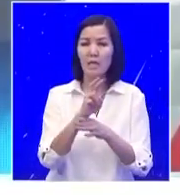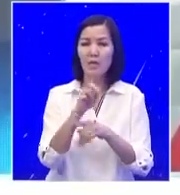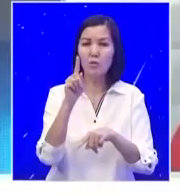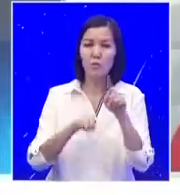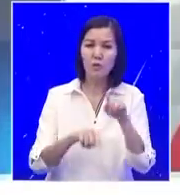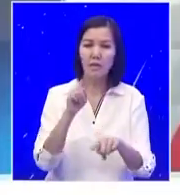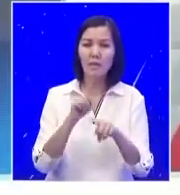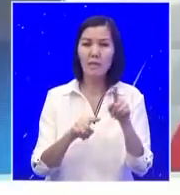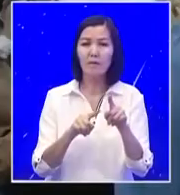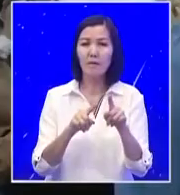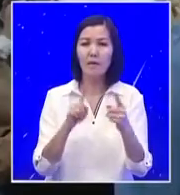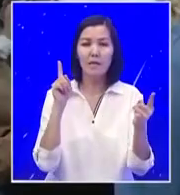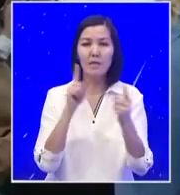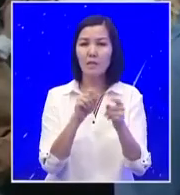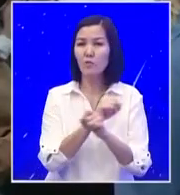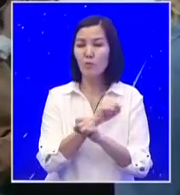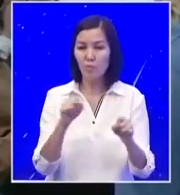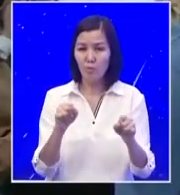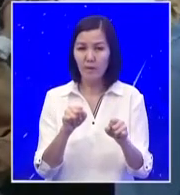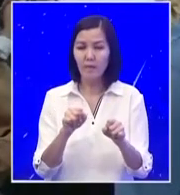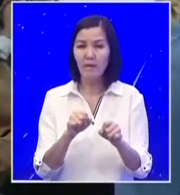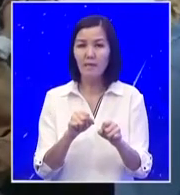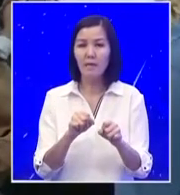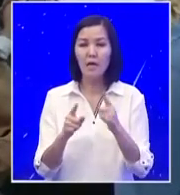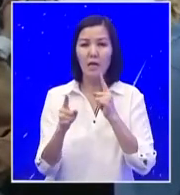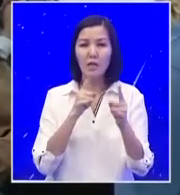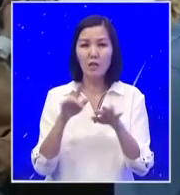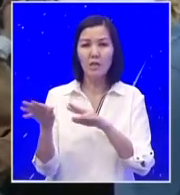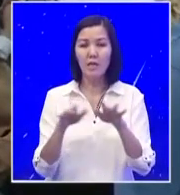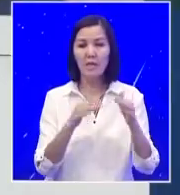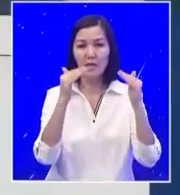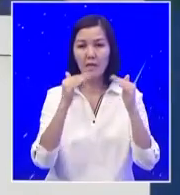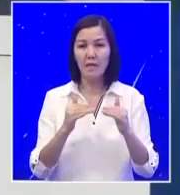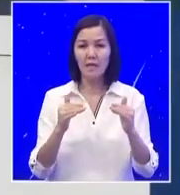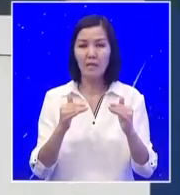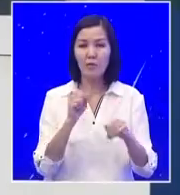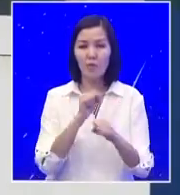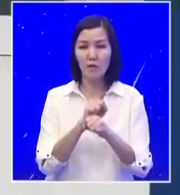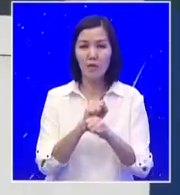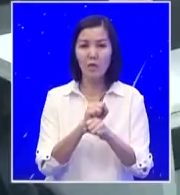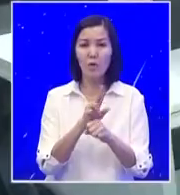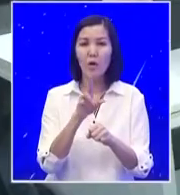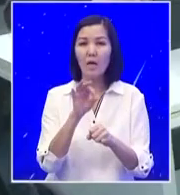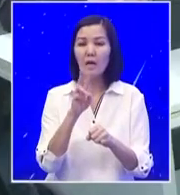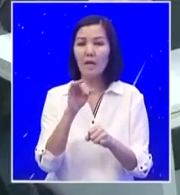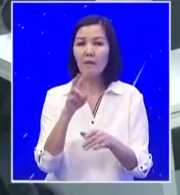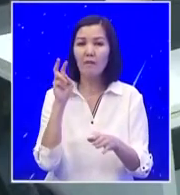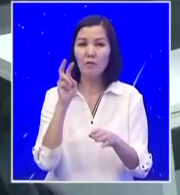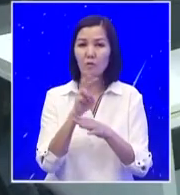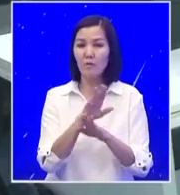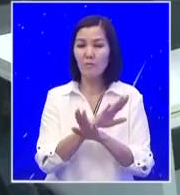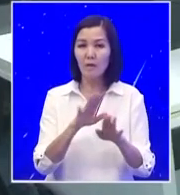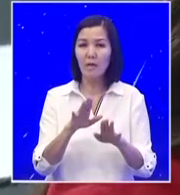түсуге сақ болыңыздар. Іс-шаралар мен мерекелік жиындардың азайтылуы да вирустың кірмеуіне сеп болып тұр. Оқушылар